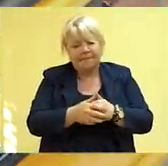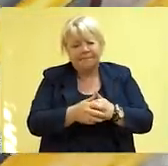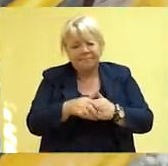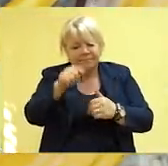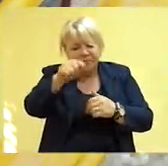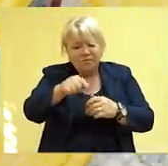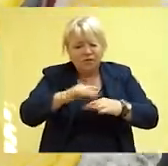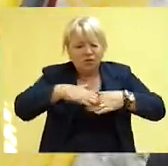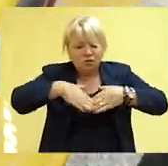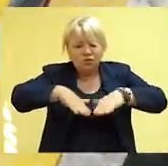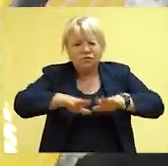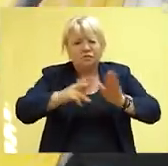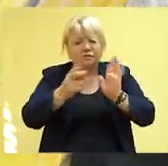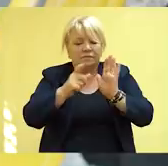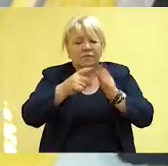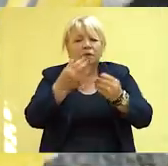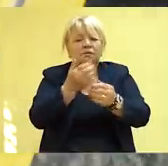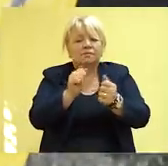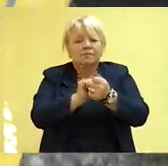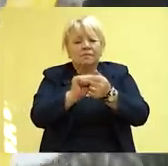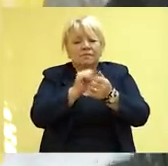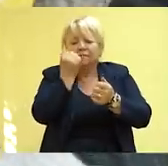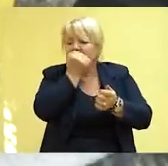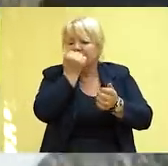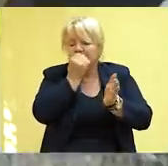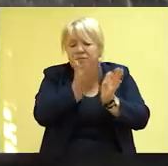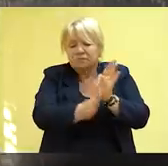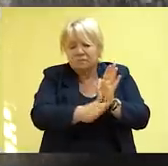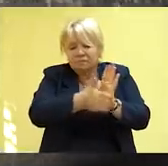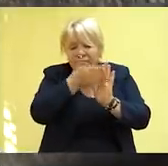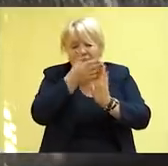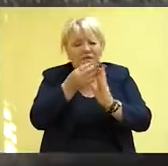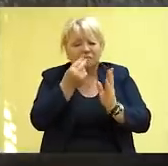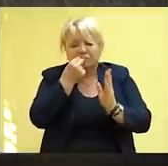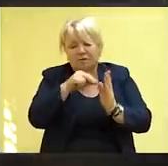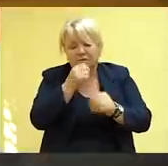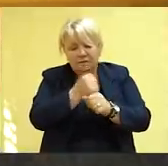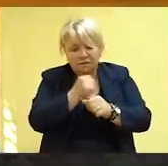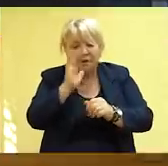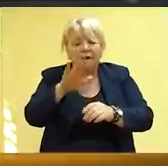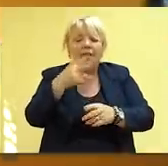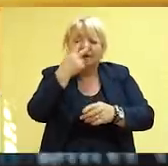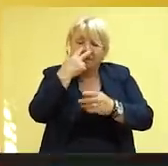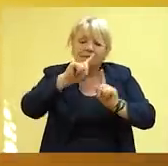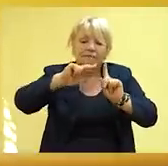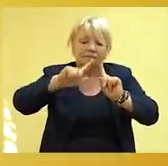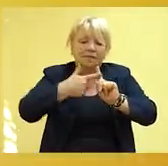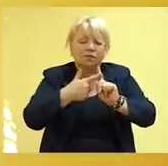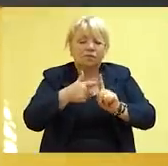რა. ჩიხოლები, რავი, ყველაფერი ზის ჯიგრულად, მო. მოდი აი კაპოტი უნდა ავხადო და პროსტა